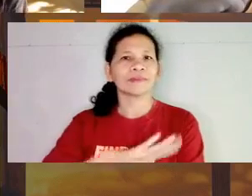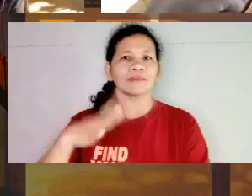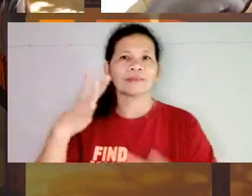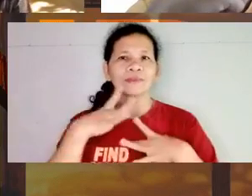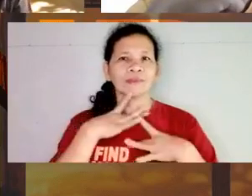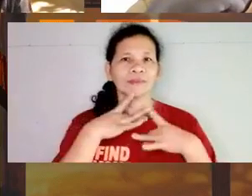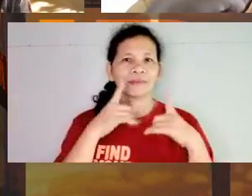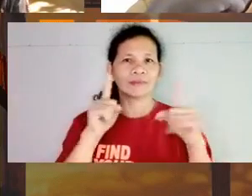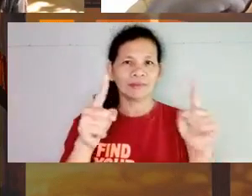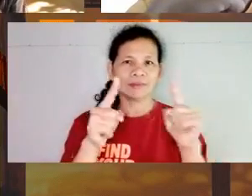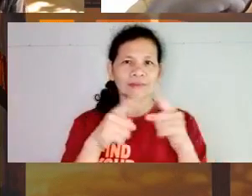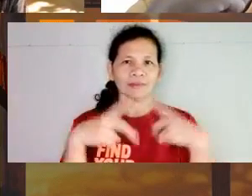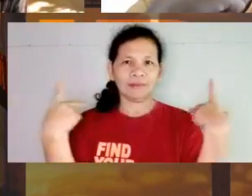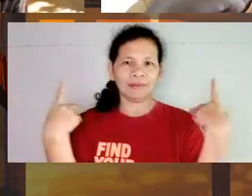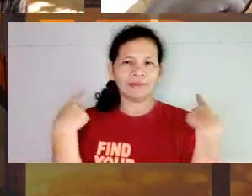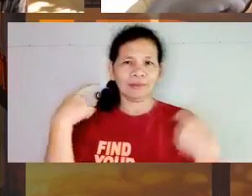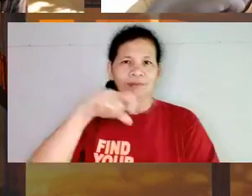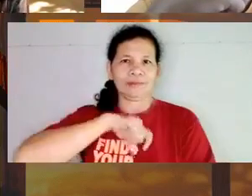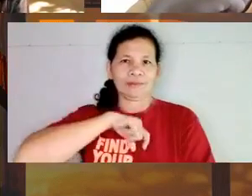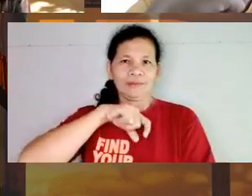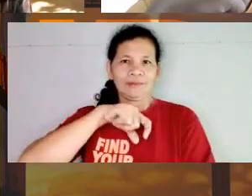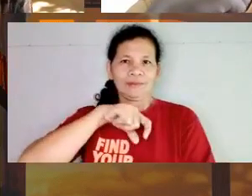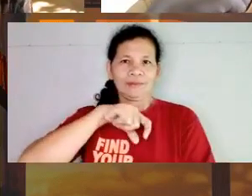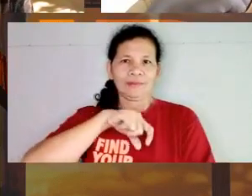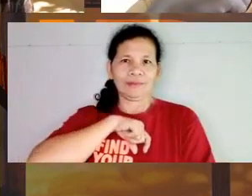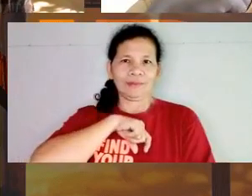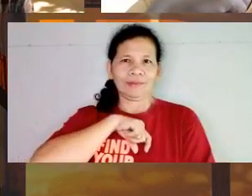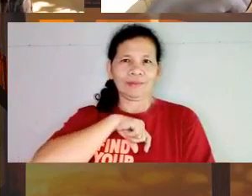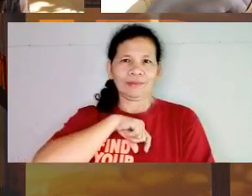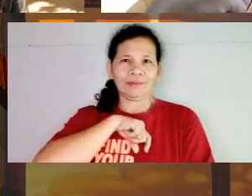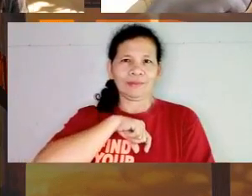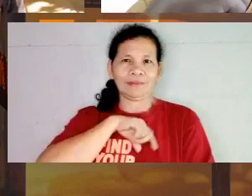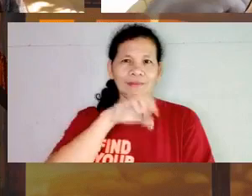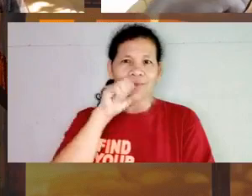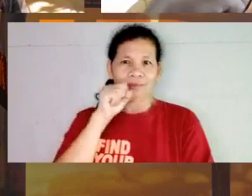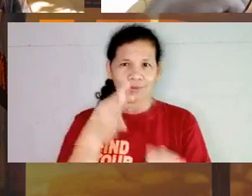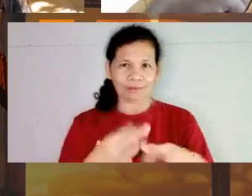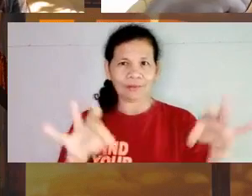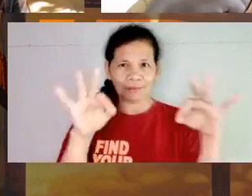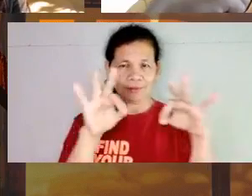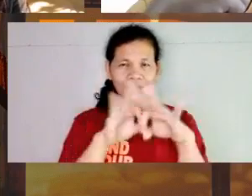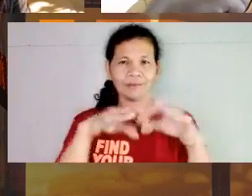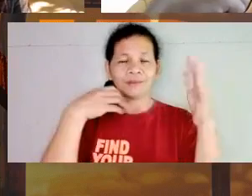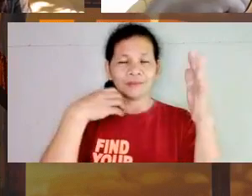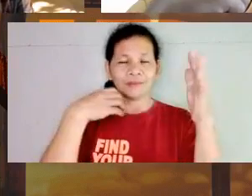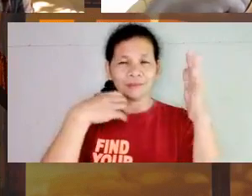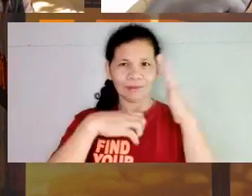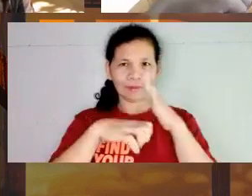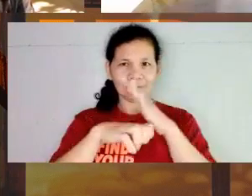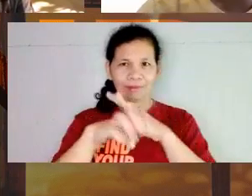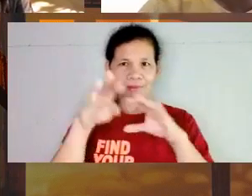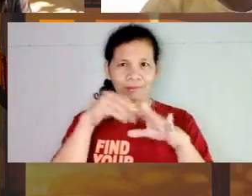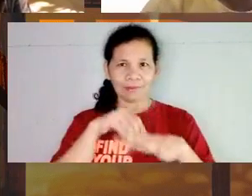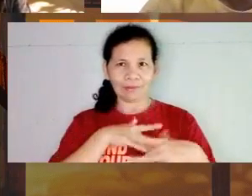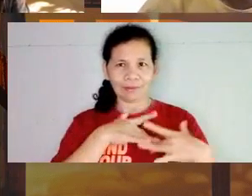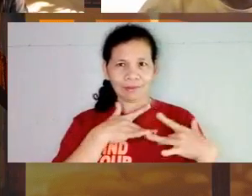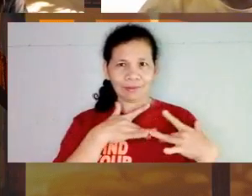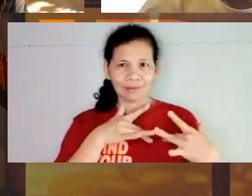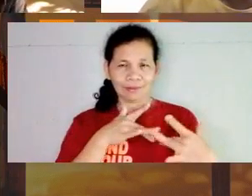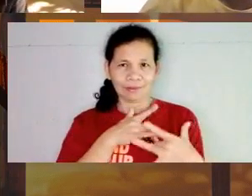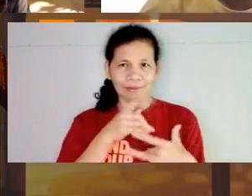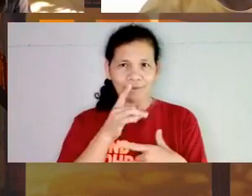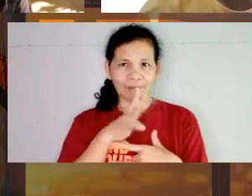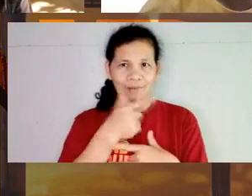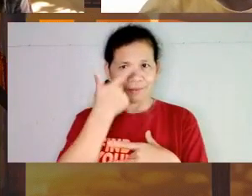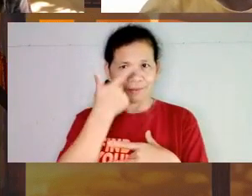ay magka-award. O, tama no. Kung mahalaga, makapasok sa puso sa atin ang Diyos